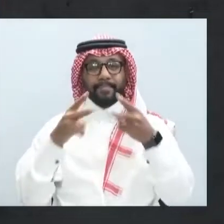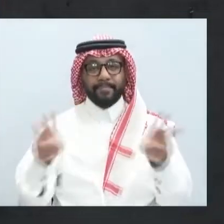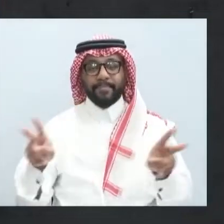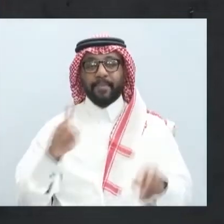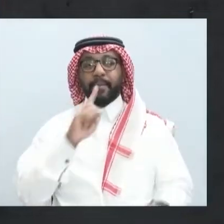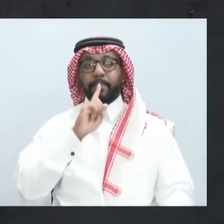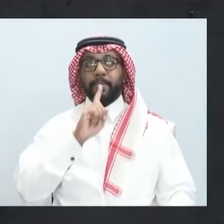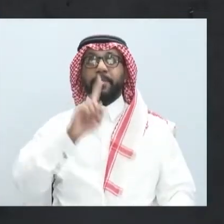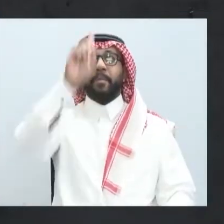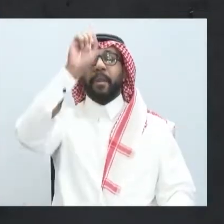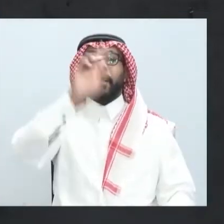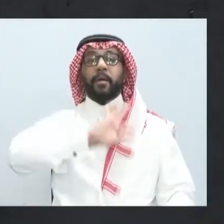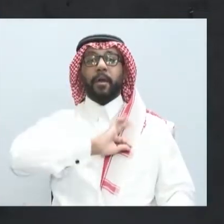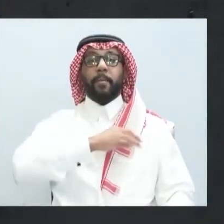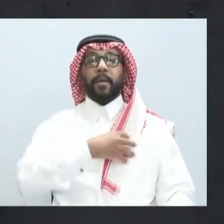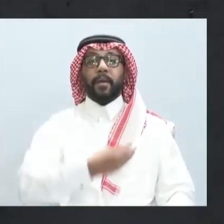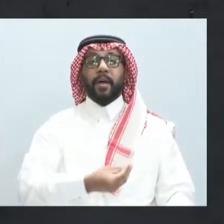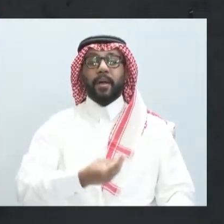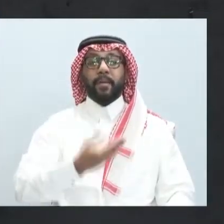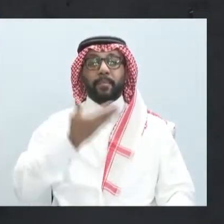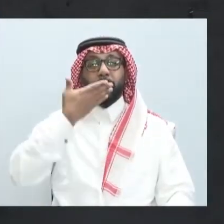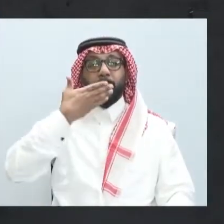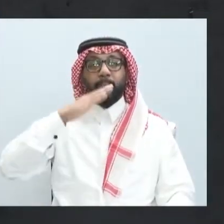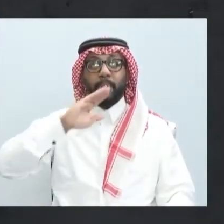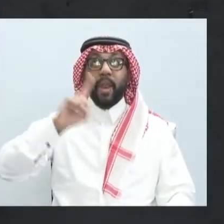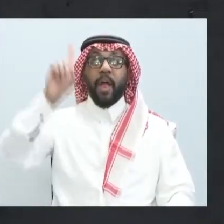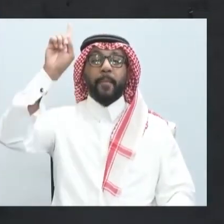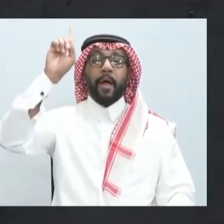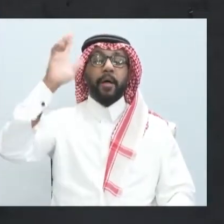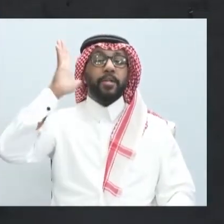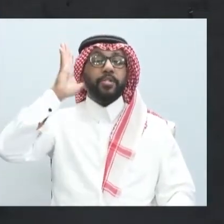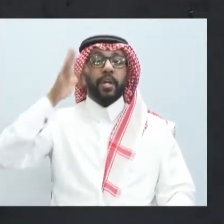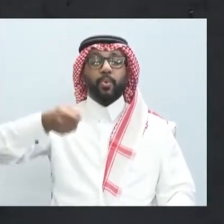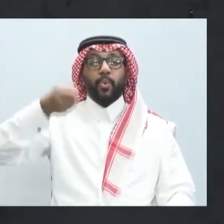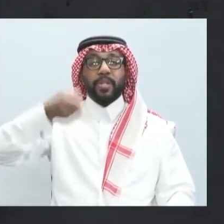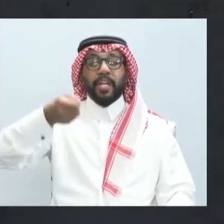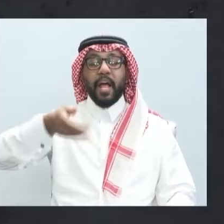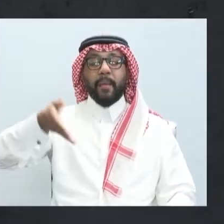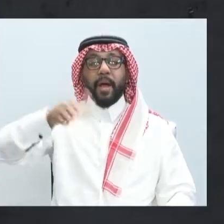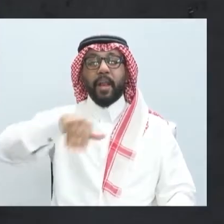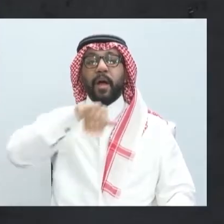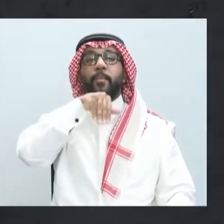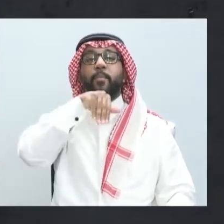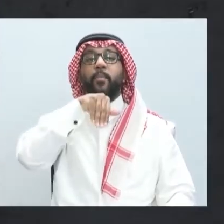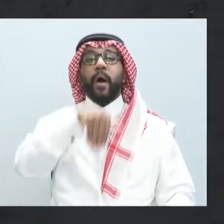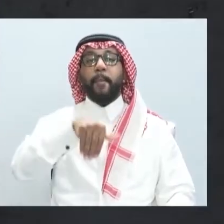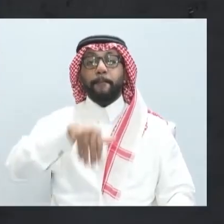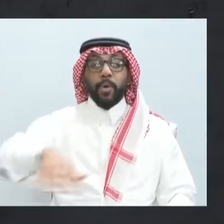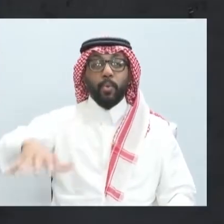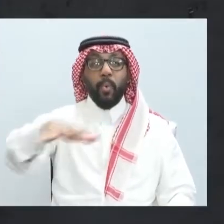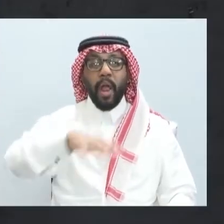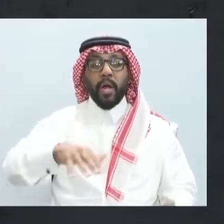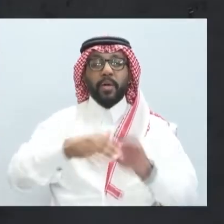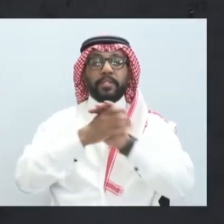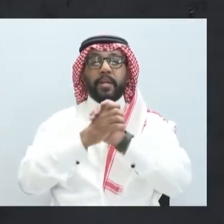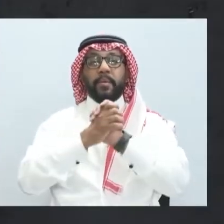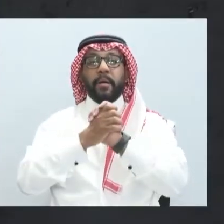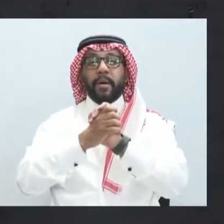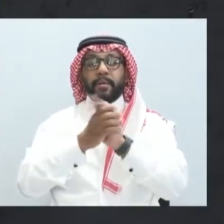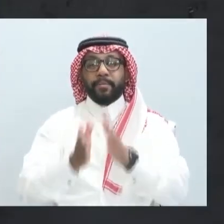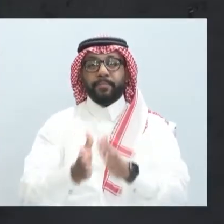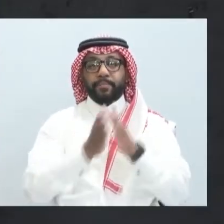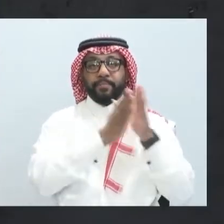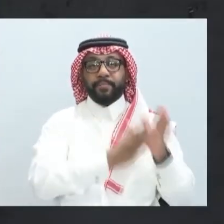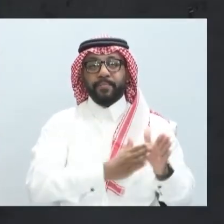بسم الله الرحمن الرحيم والصلاه والسلام على اشرف الانبياء واتم المرسلين نبينا محمد عليه افضل صلاه